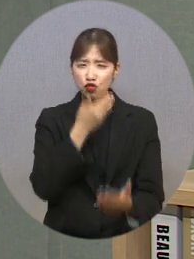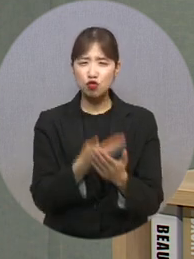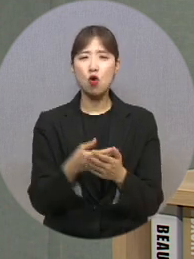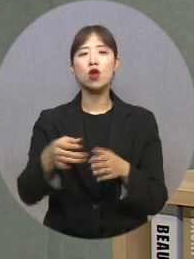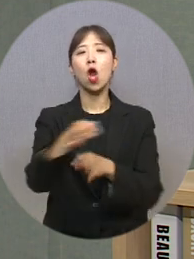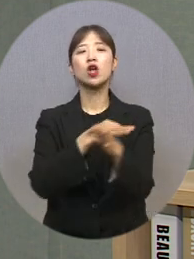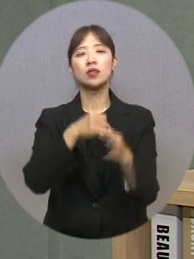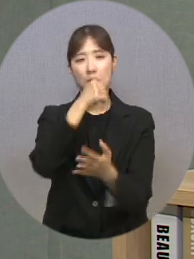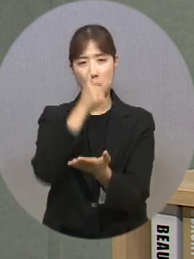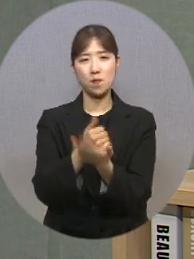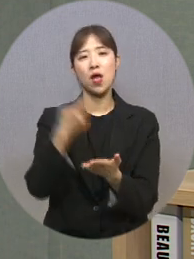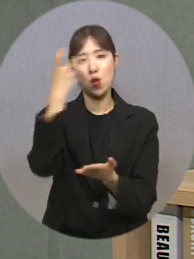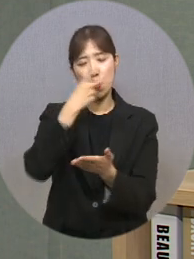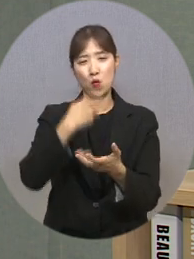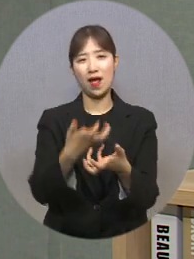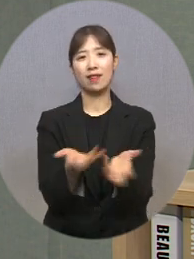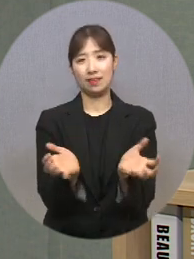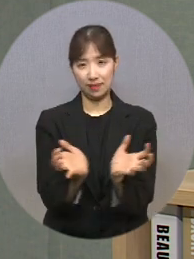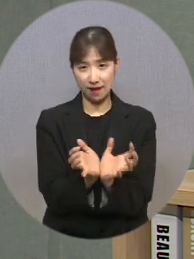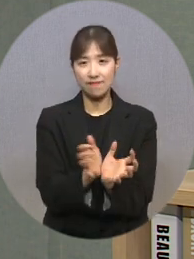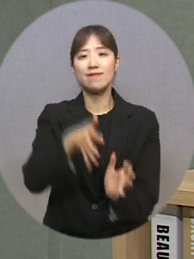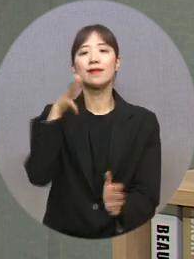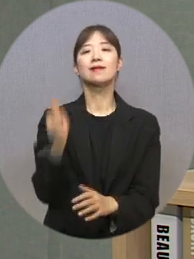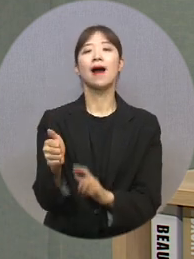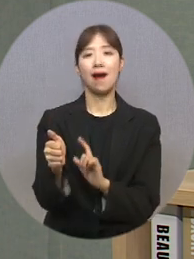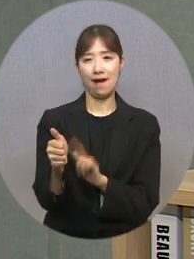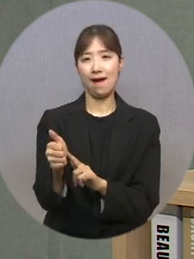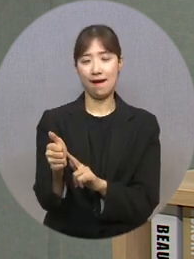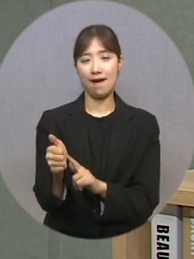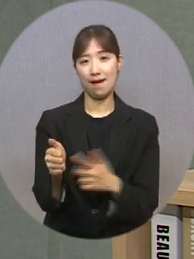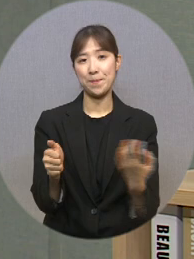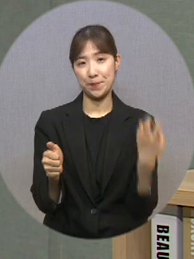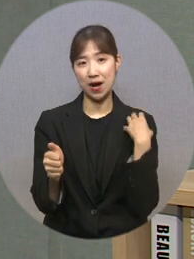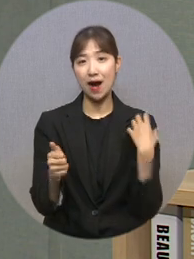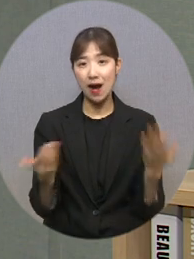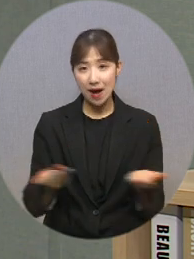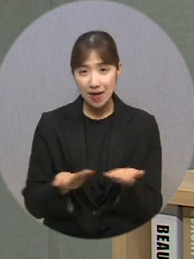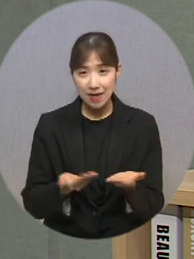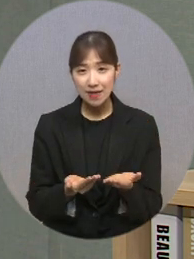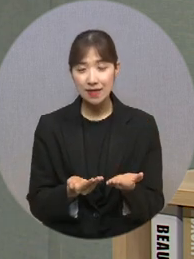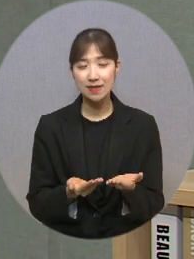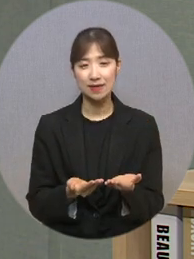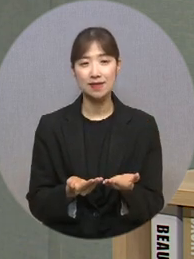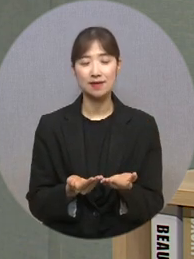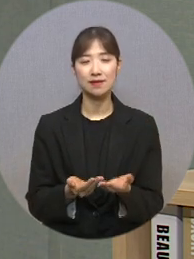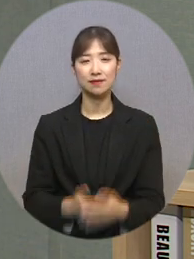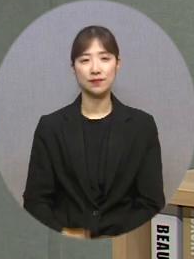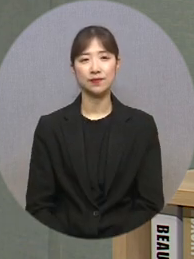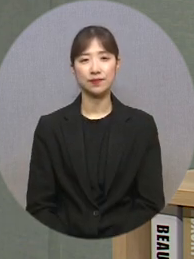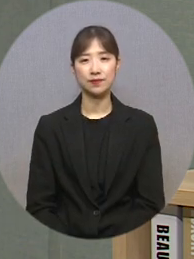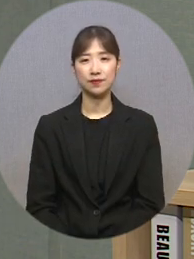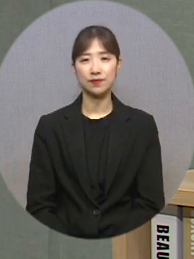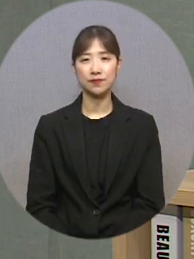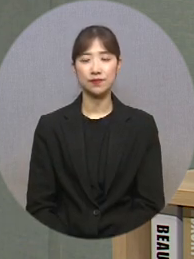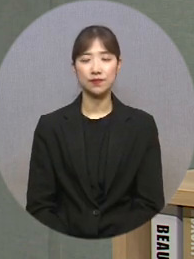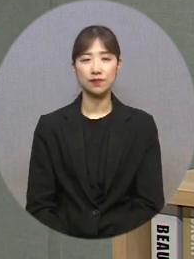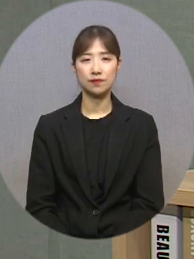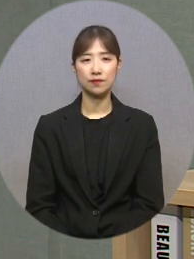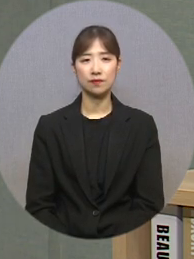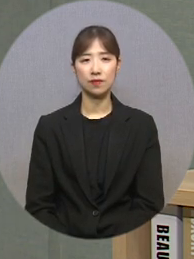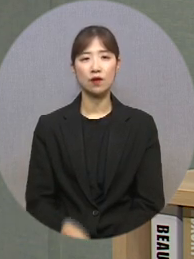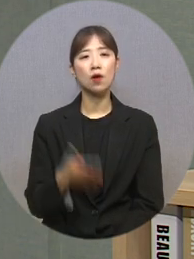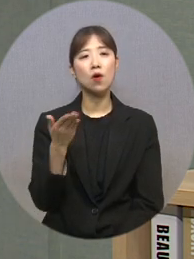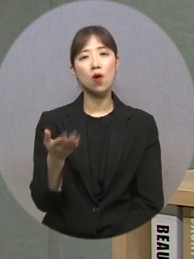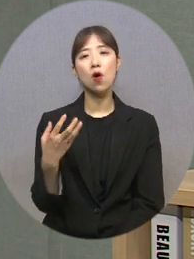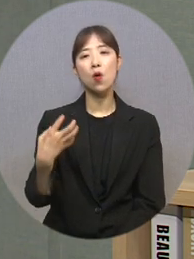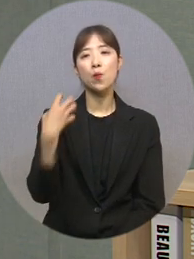경제범죄 조사단의 단장으로 네. 일을 지금 하고 계시는데 그 자리에는